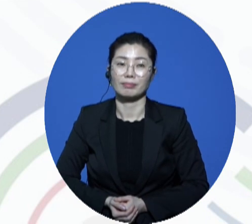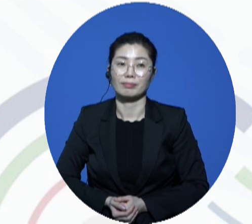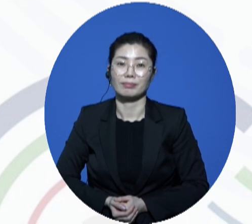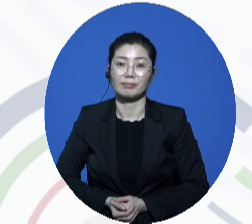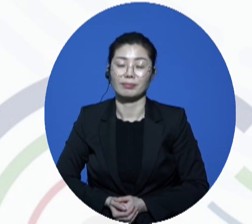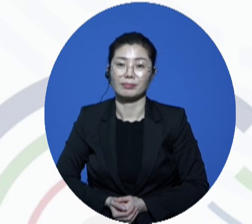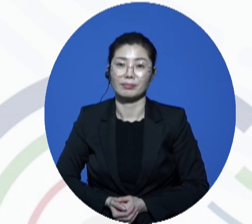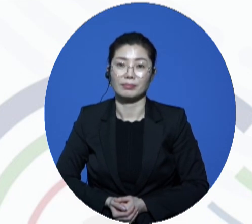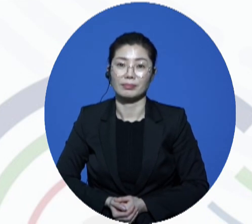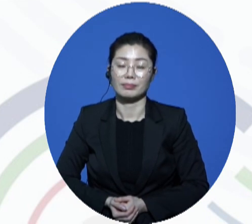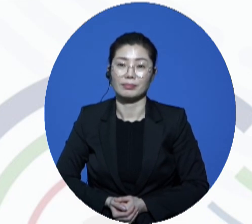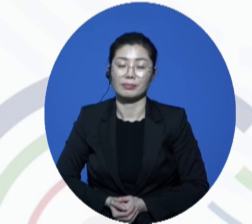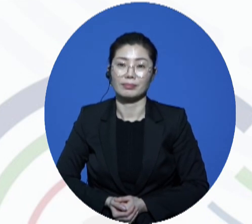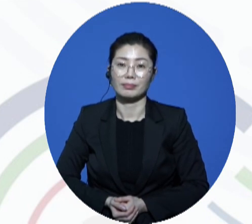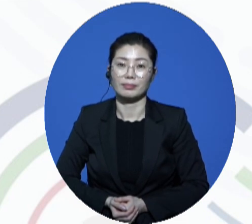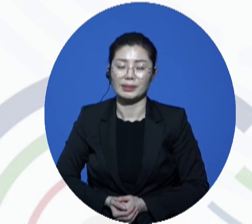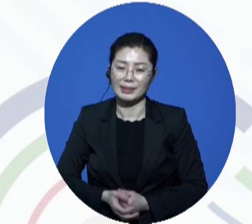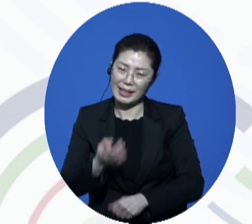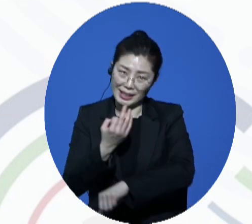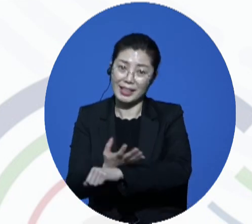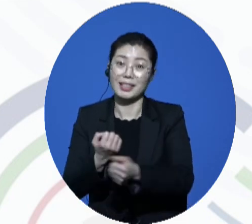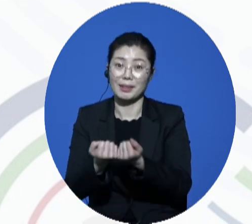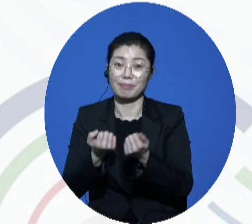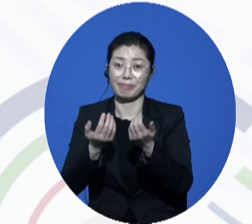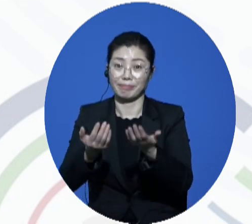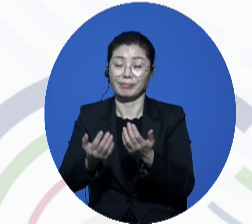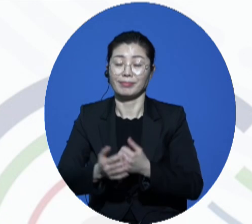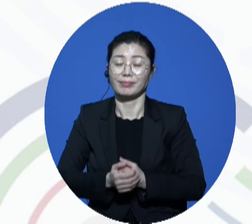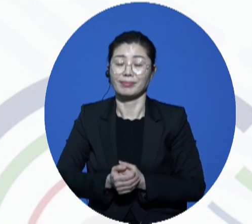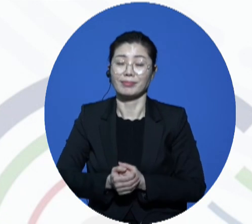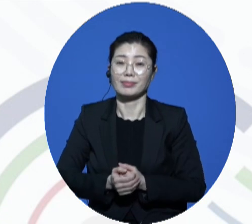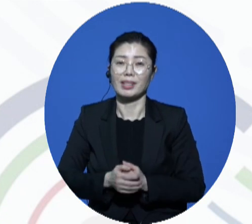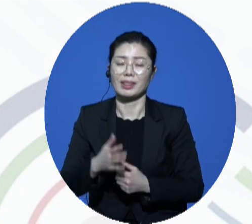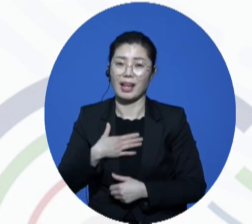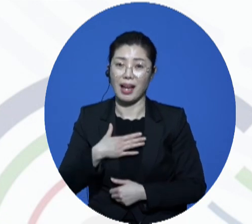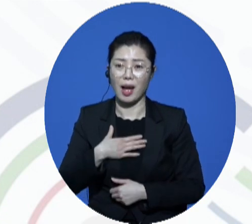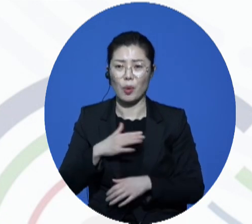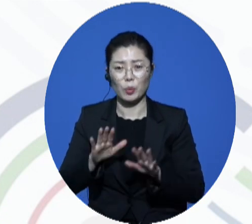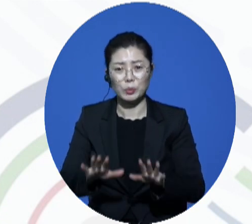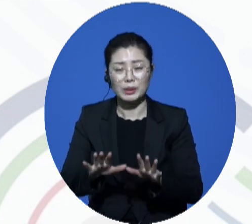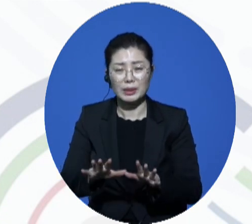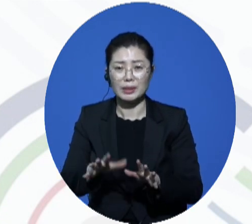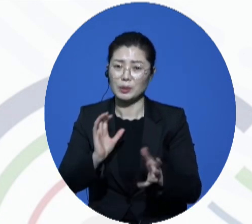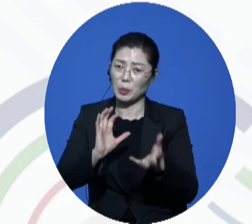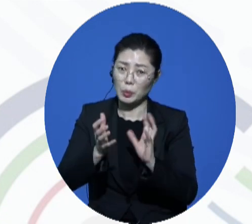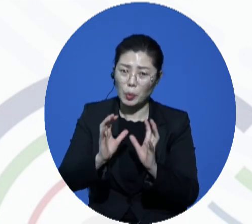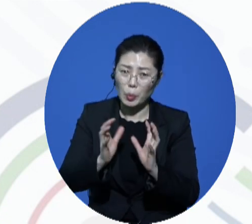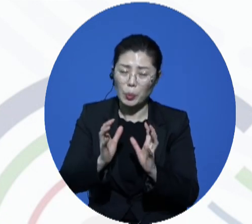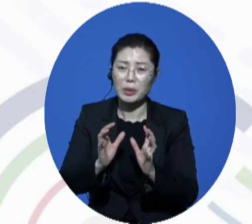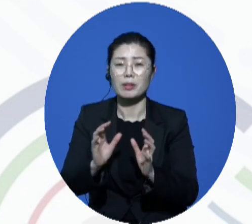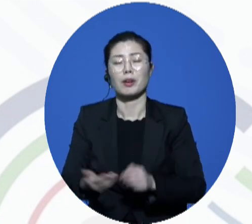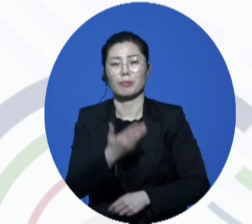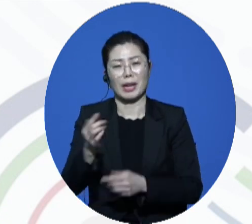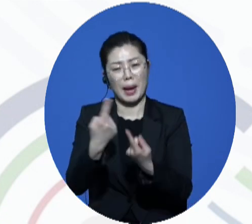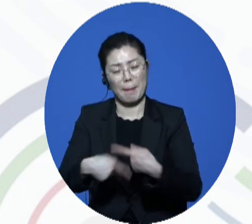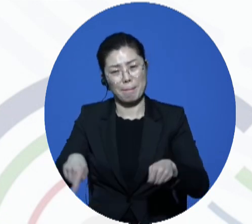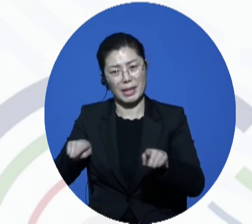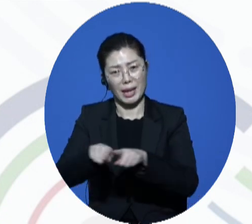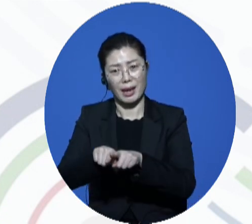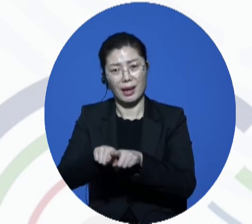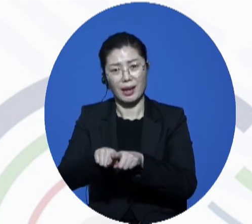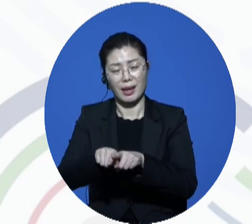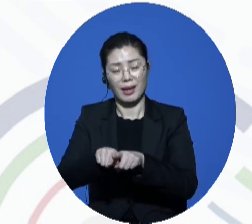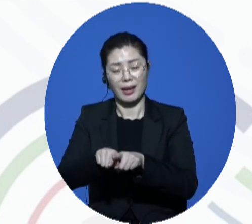Yeah, just briefly, it was very nice to join you here, and I would very much like to visit your beautiful 함께 하게 country 되어